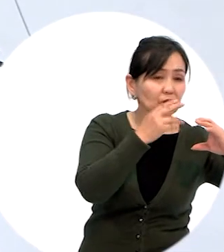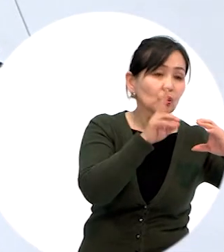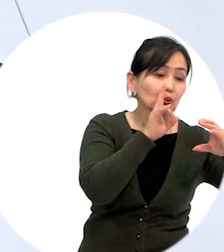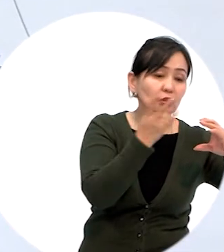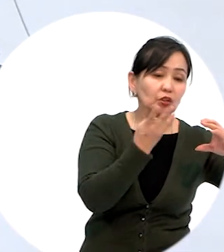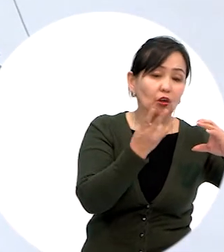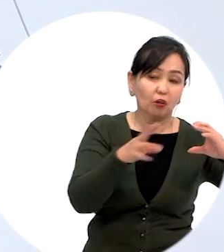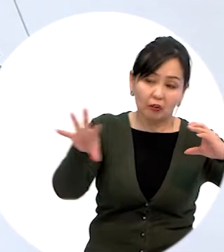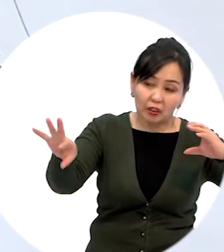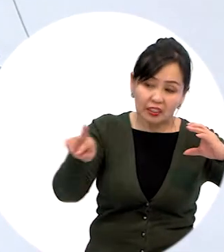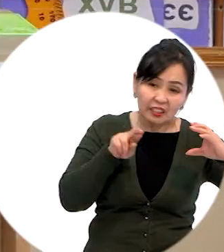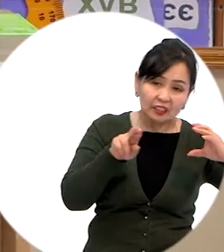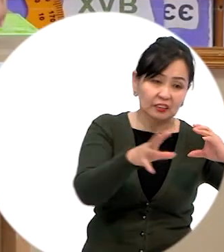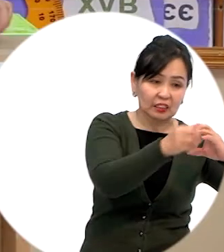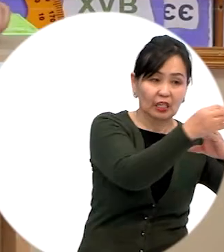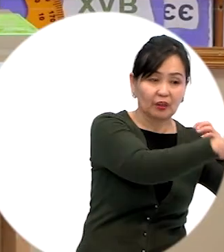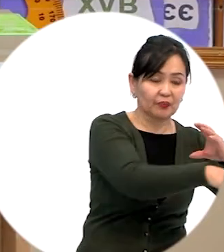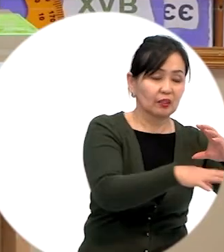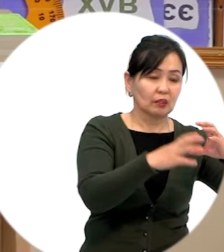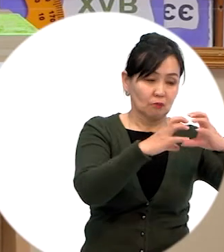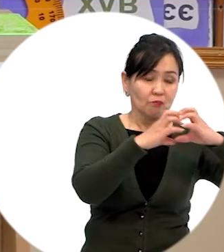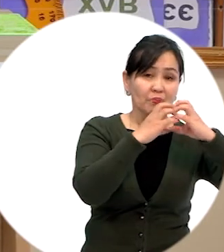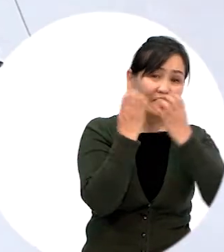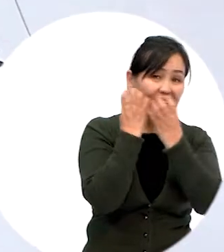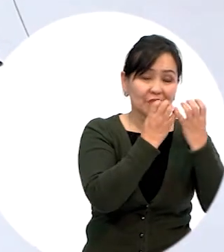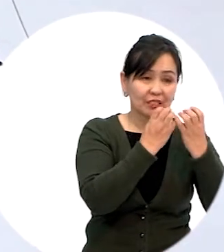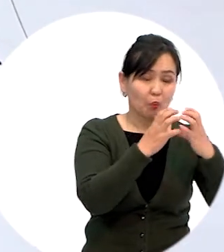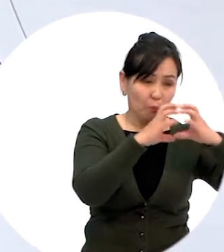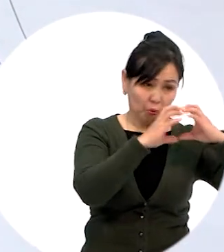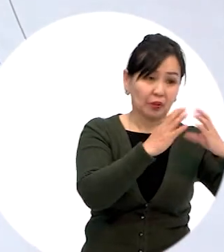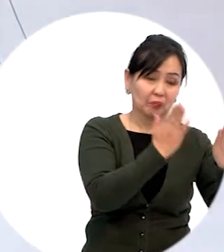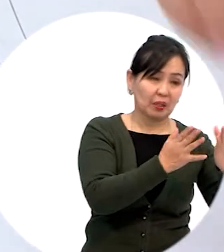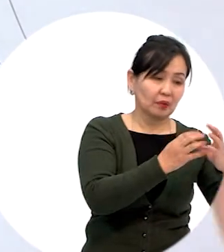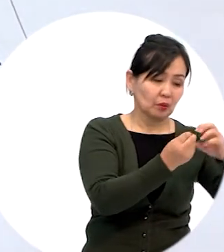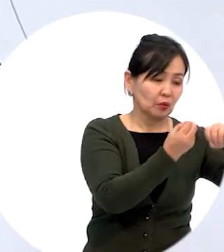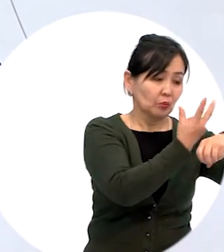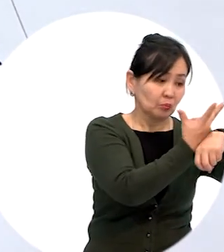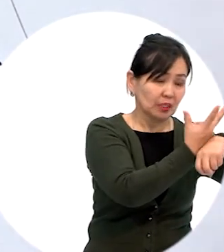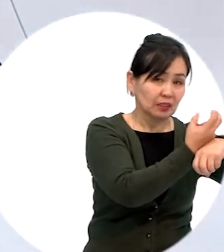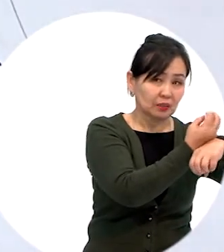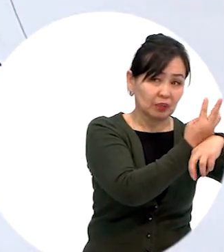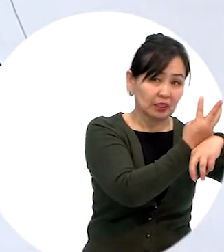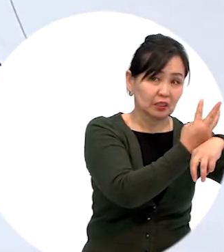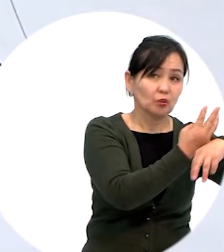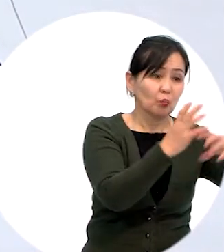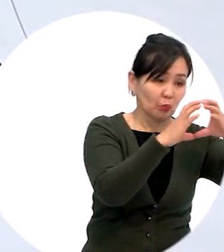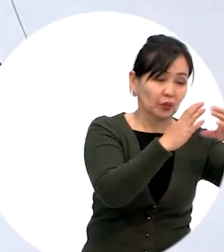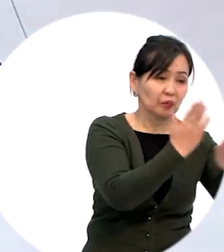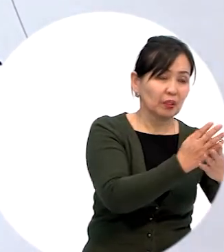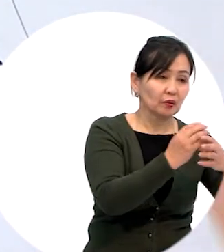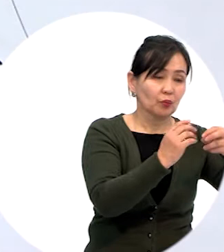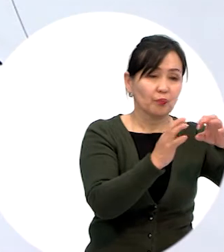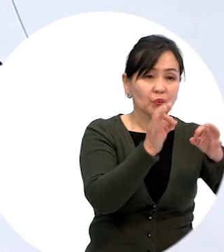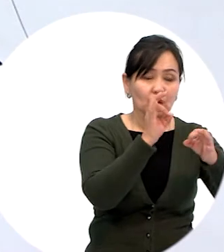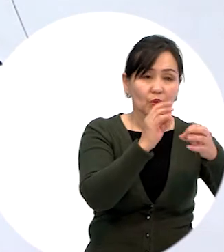жимснүүдээ ялгаарай. За тарус бөөрөнхий хэлбэртэй, манжин бөөрөнхий